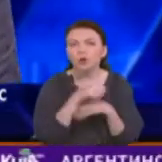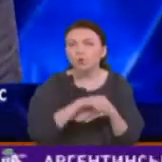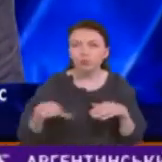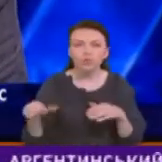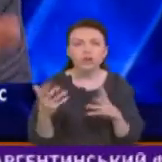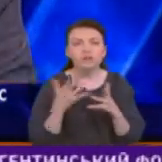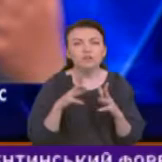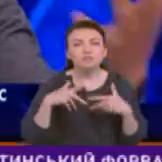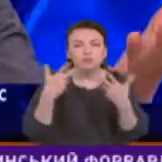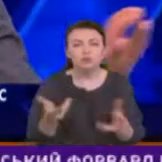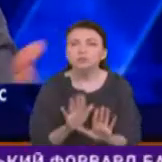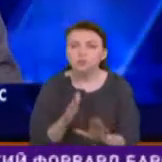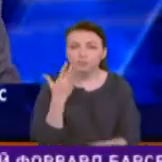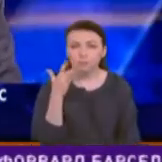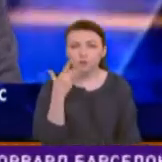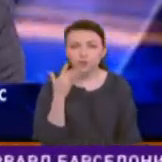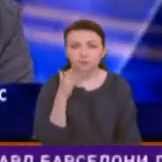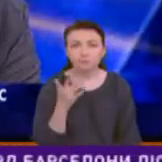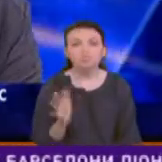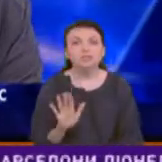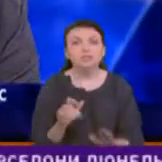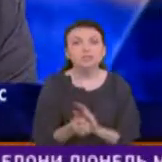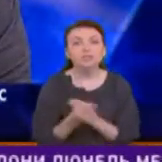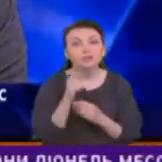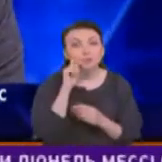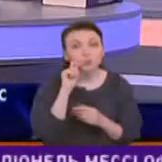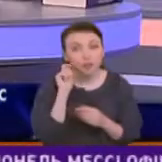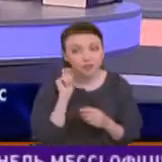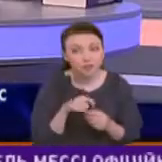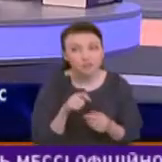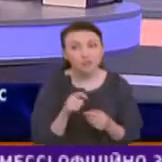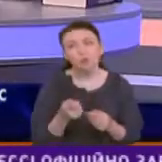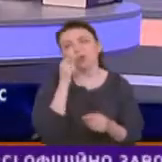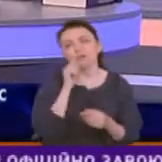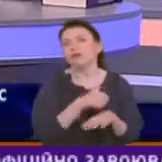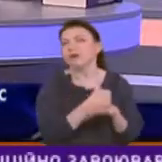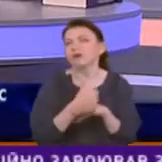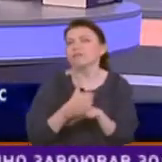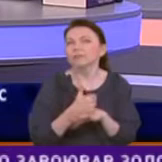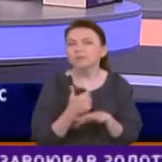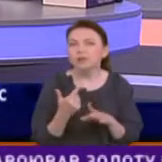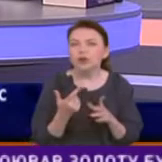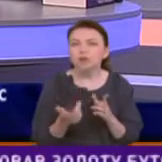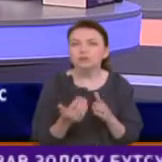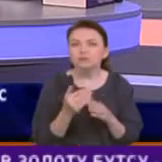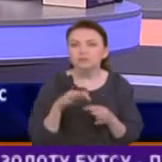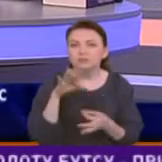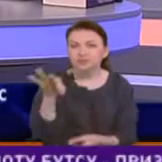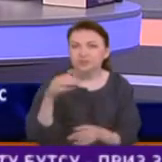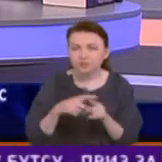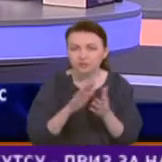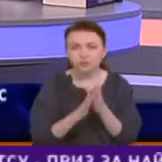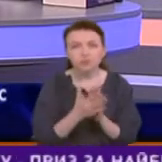який виплескувався не тільки там в Америку. Ну так, да, як тільки з'являються українці десь. Там з'являється українська парафія. Тому тут зараз підвислася ситуація,